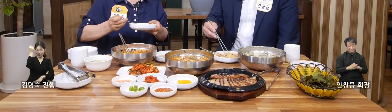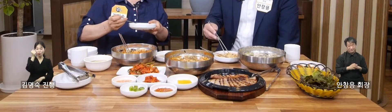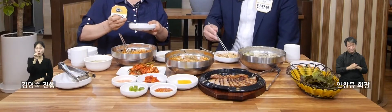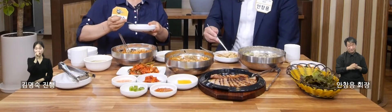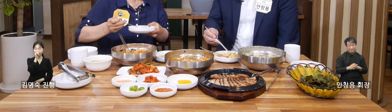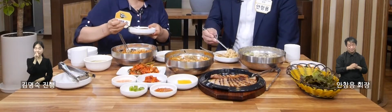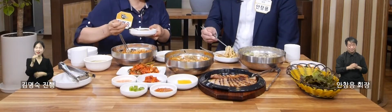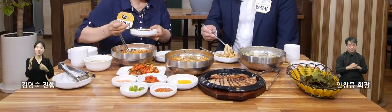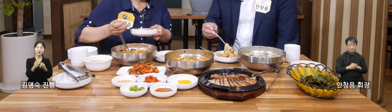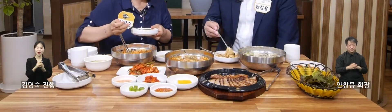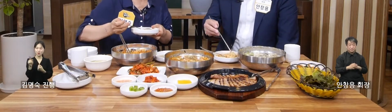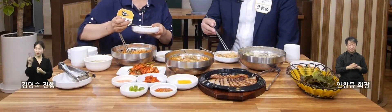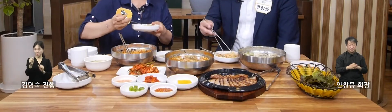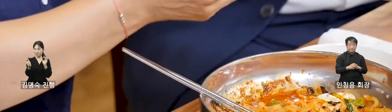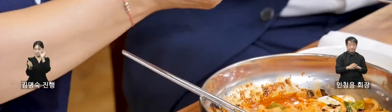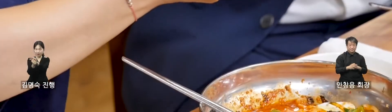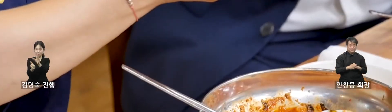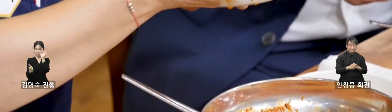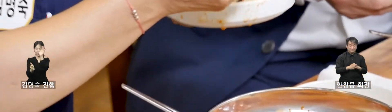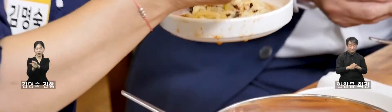예, 뭘 맡겨도 예,